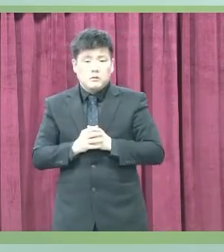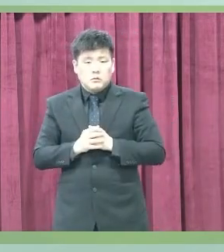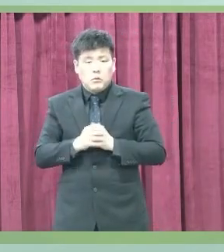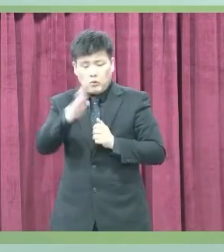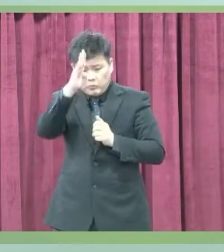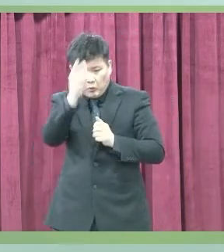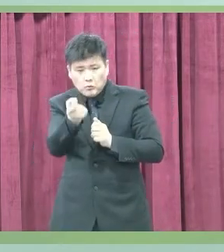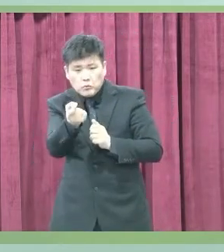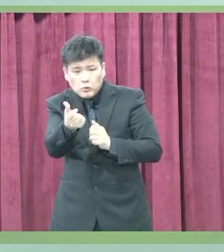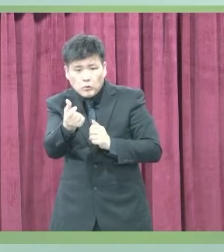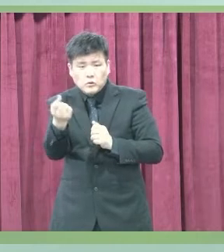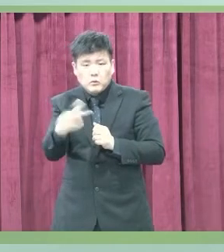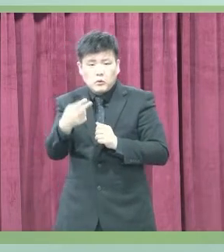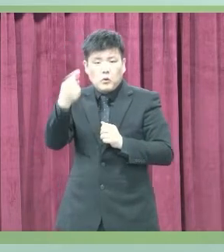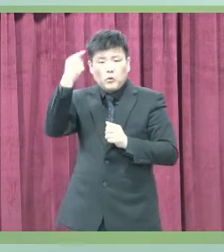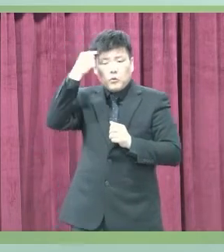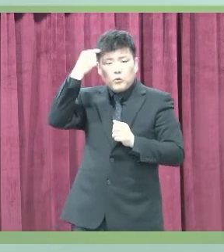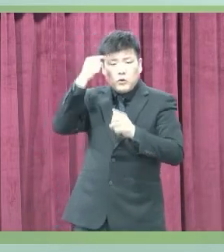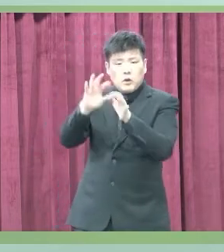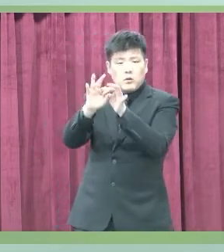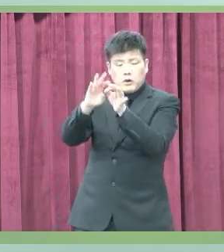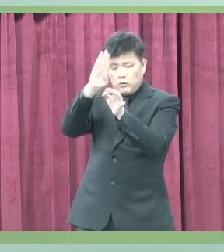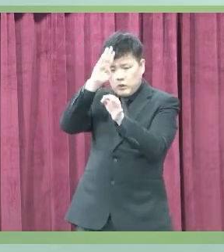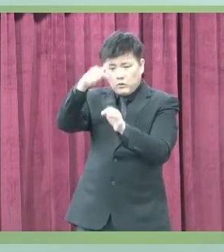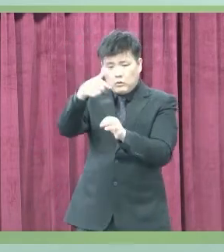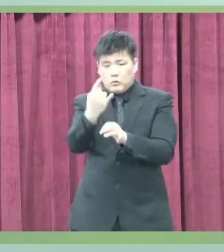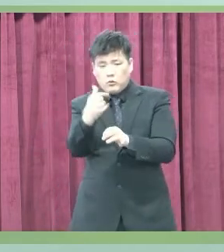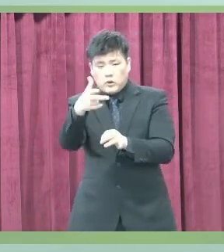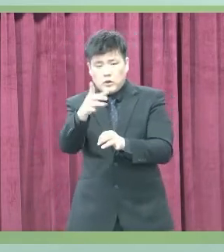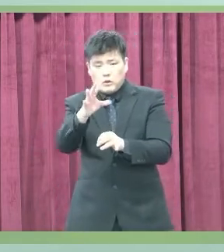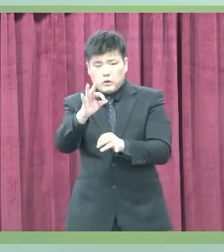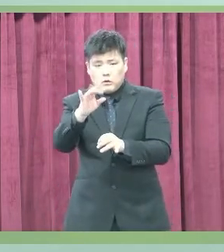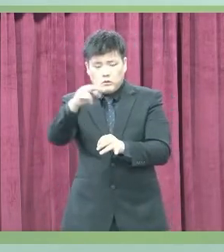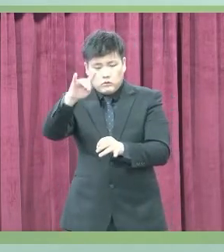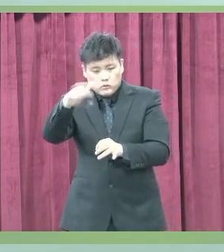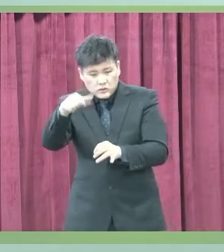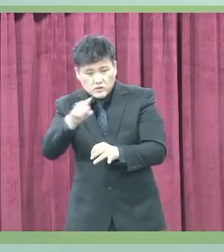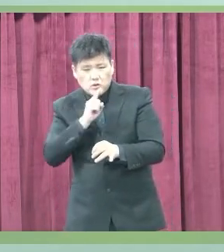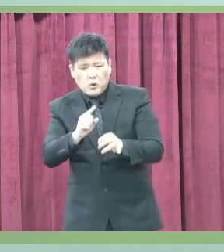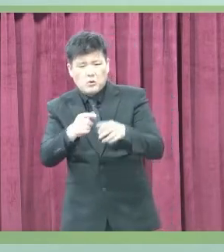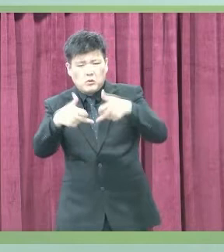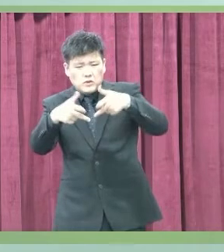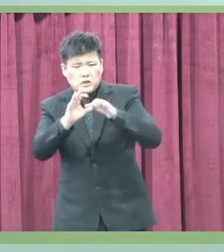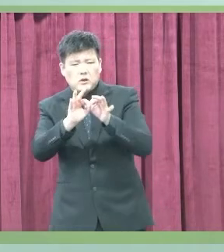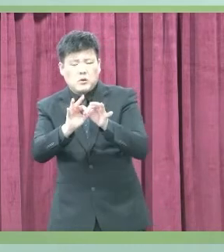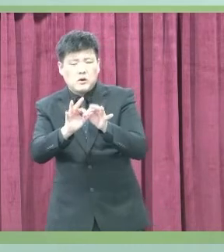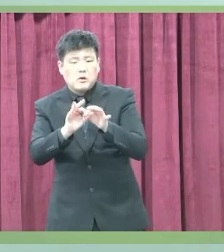적고요. 뇌경색증은 아무래도 그 언어장애에 대한 프라이머리 컨디션이 될 것 같고요. 이 외에